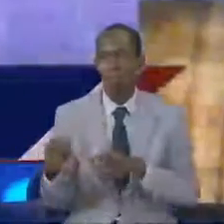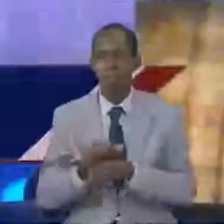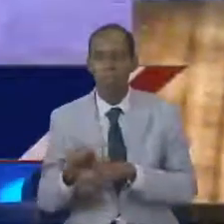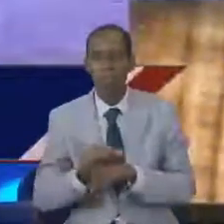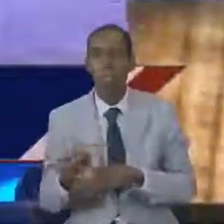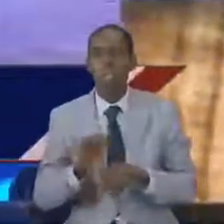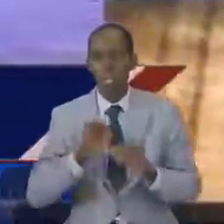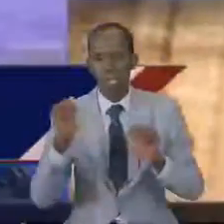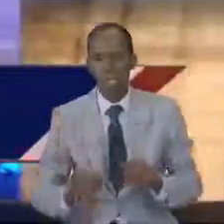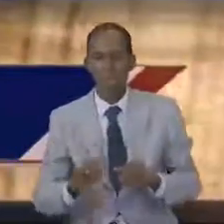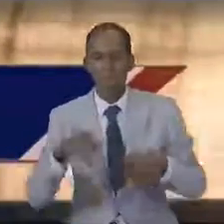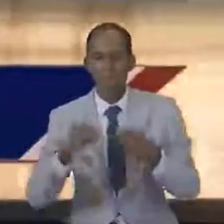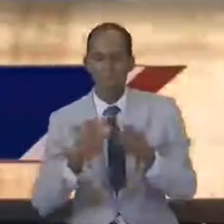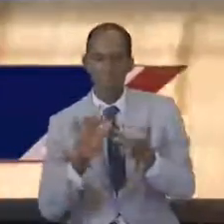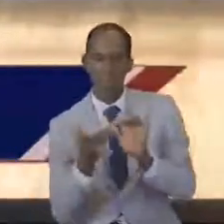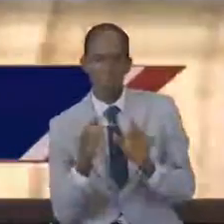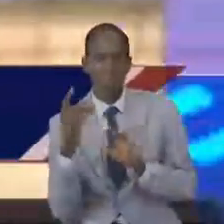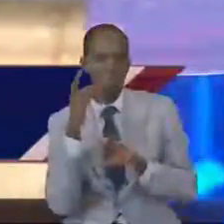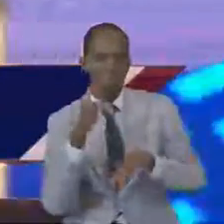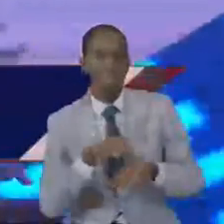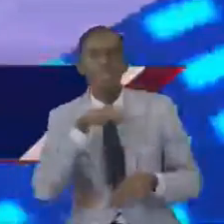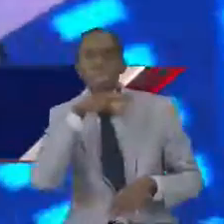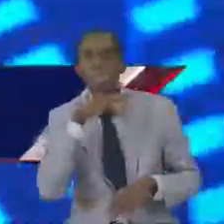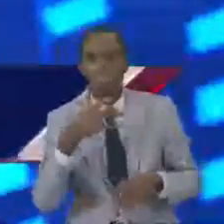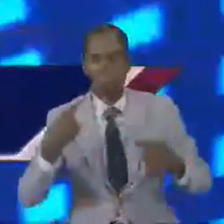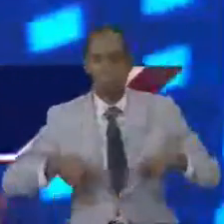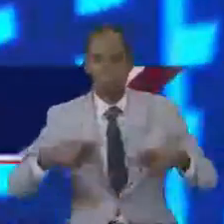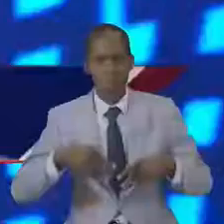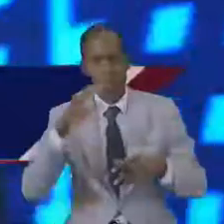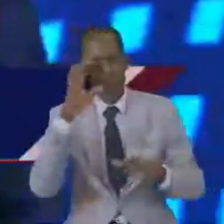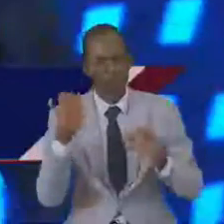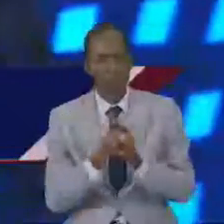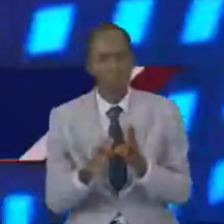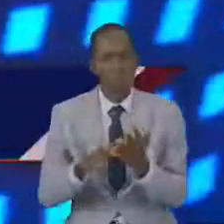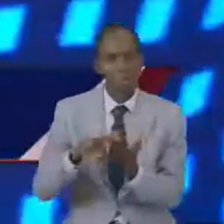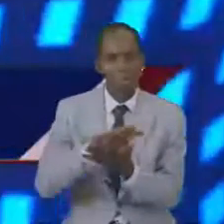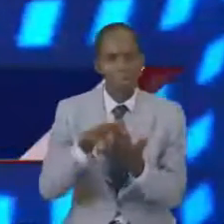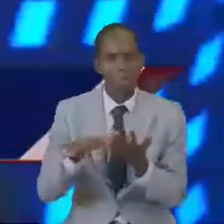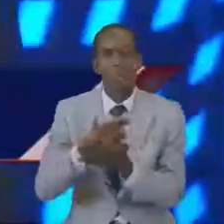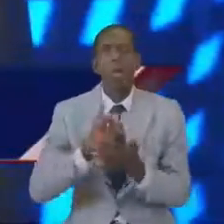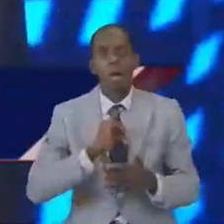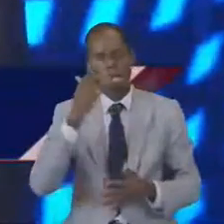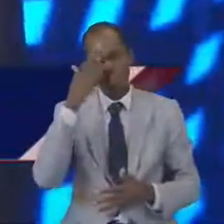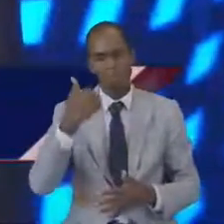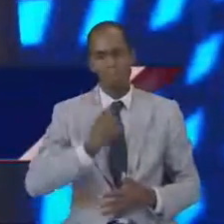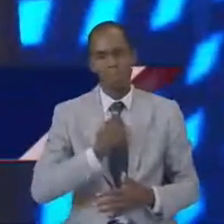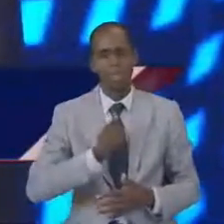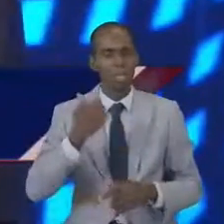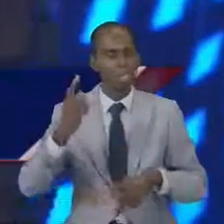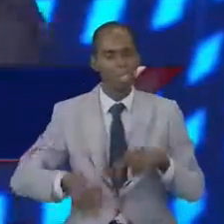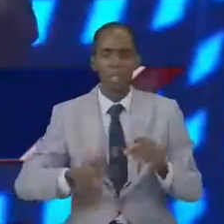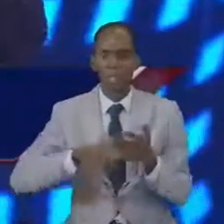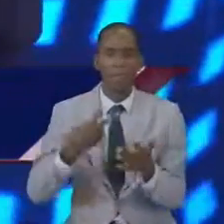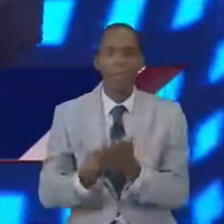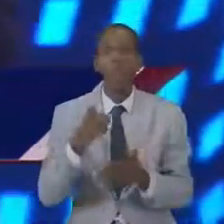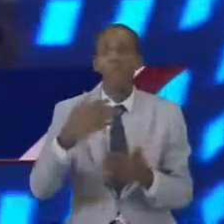peux naviguer sur Internet avec je peux aller sur le site pornographique mais je me connais moi-même tu te trompes